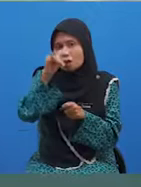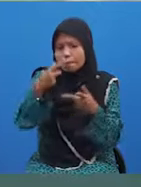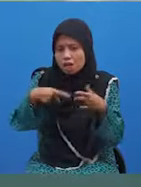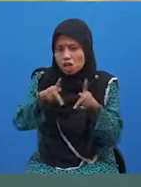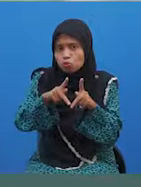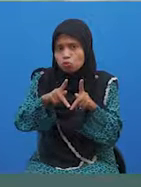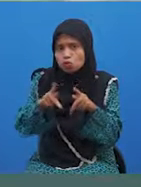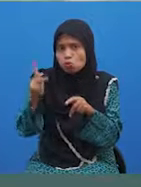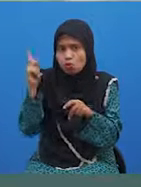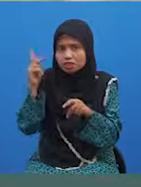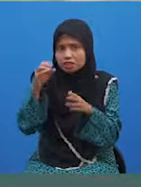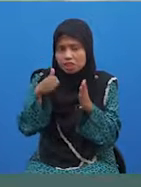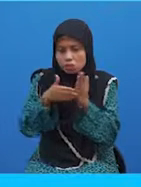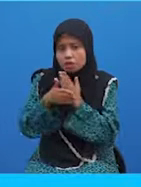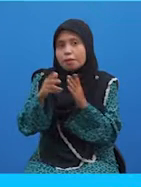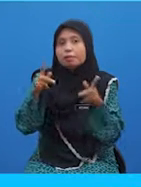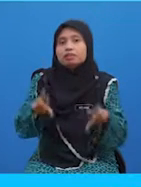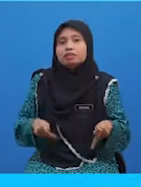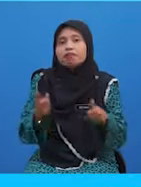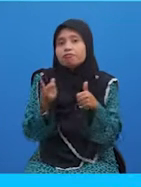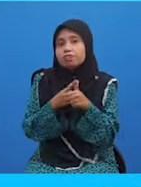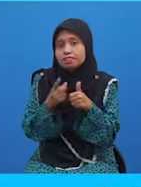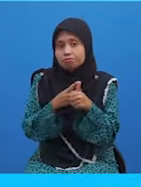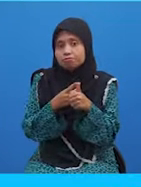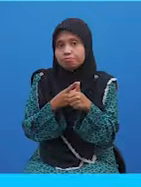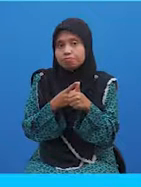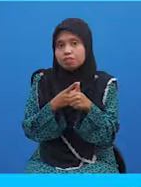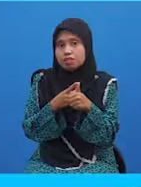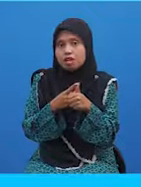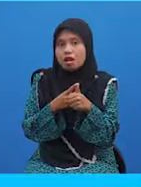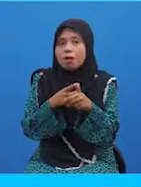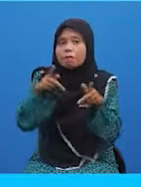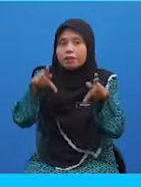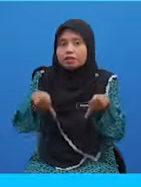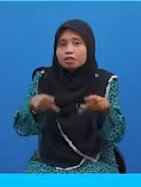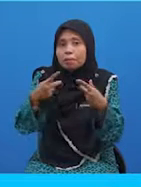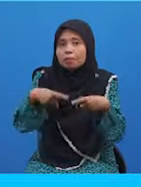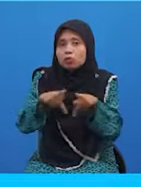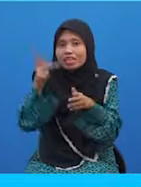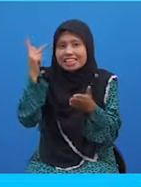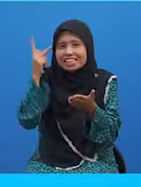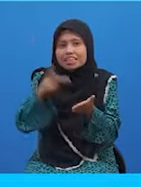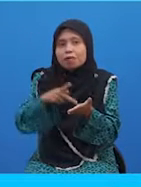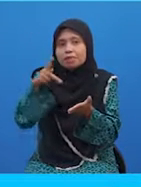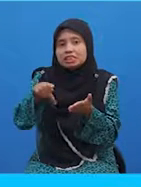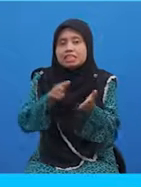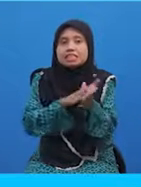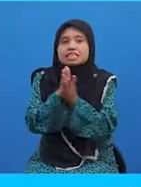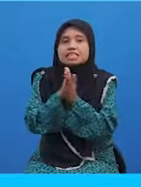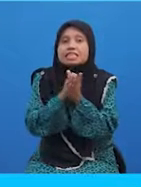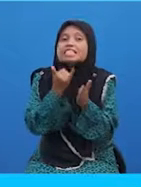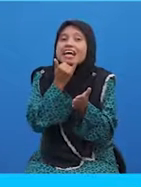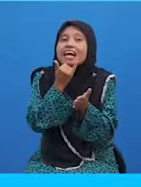perlu dikuasai oleh pelajar, iaitu pertama, pelajar perlu mengenal pasti kesalahan tata